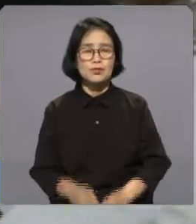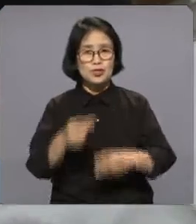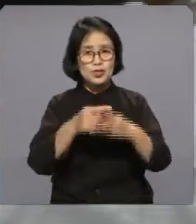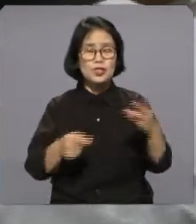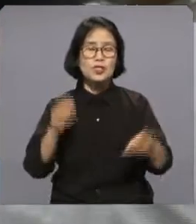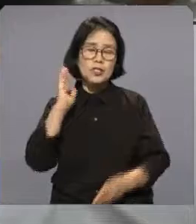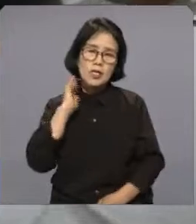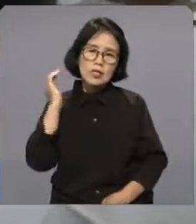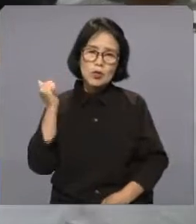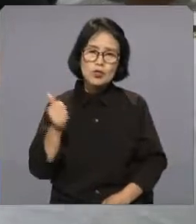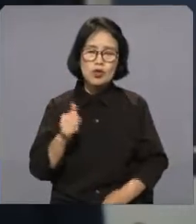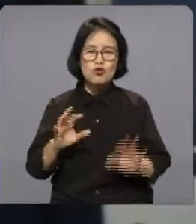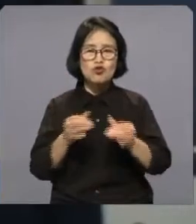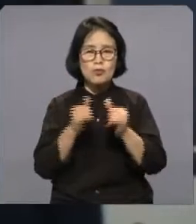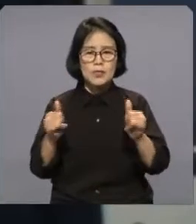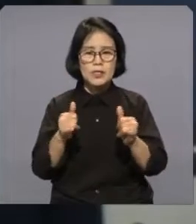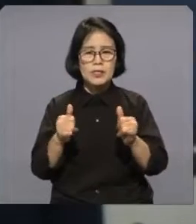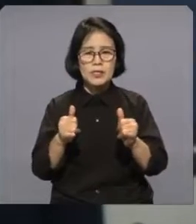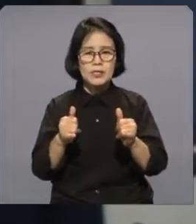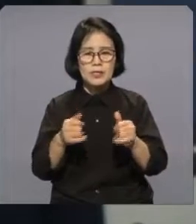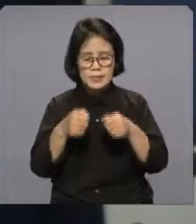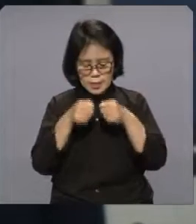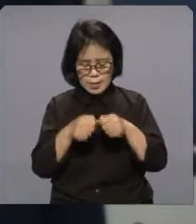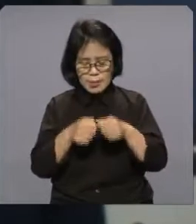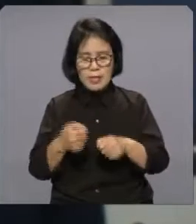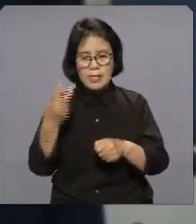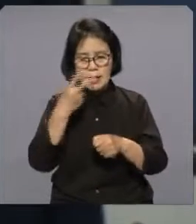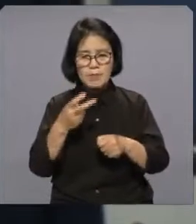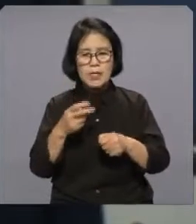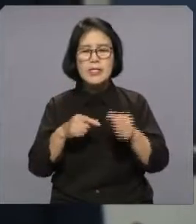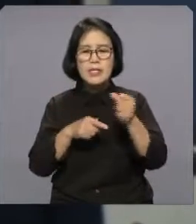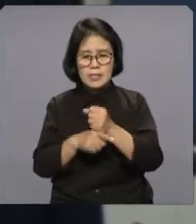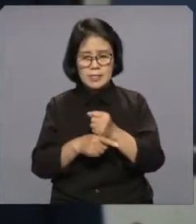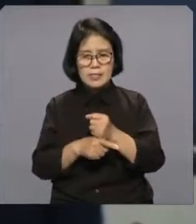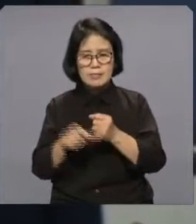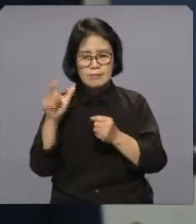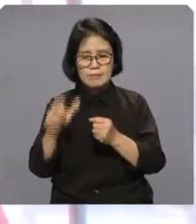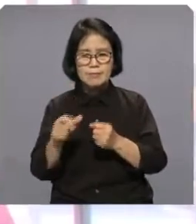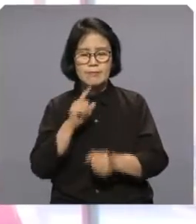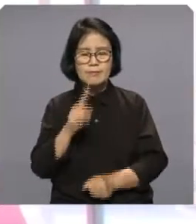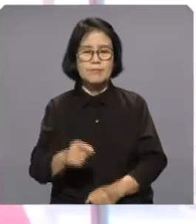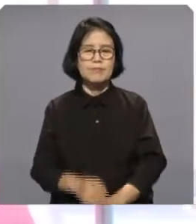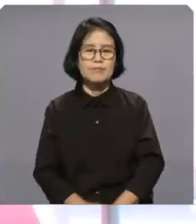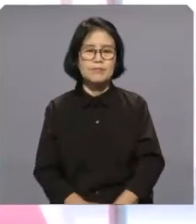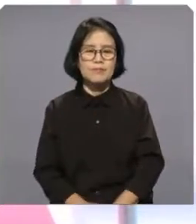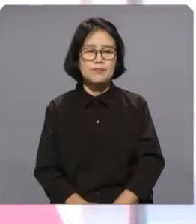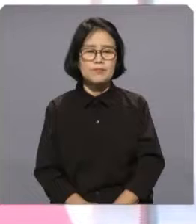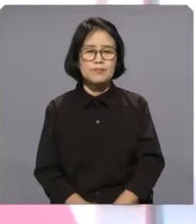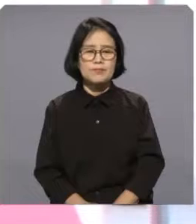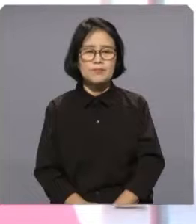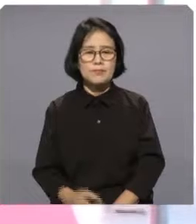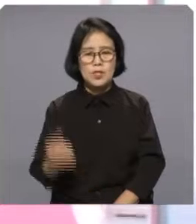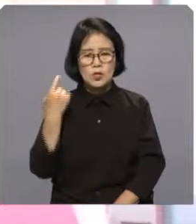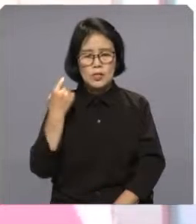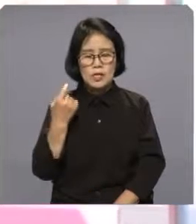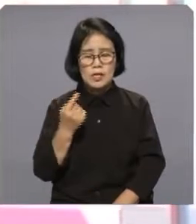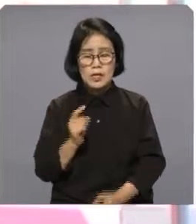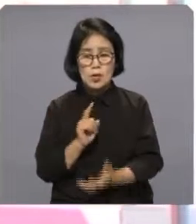윤석열 대통령은 국민을 세심하게 살피겠다는 뜻을 거듭 강조했습니다. 어제 회견의 취지는